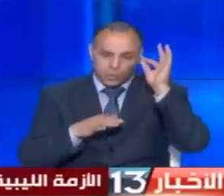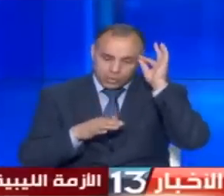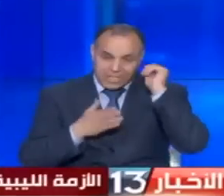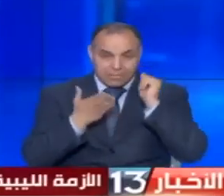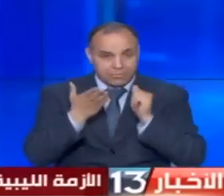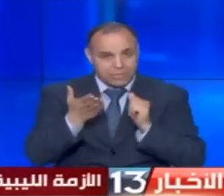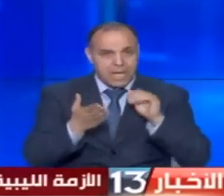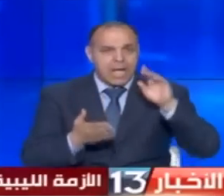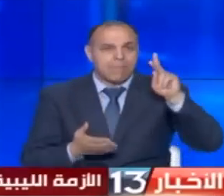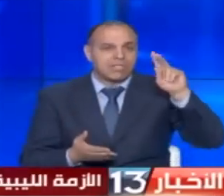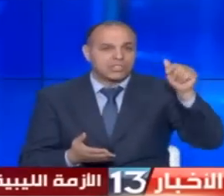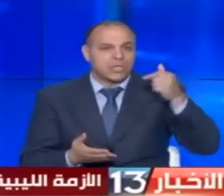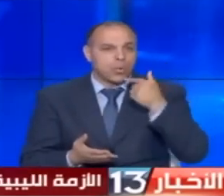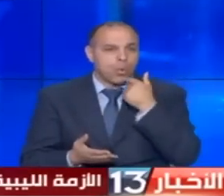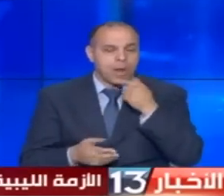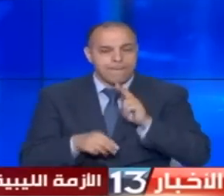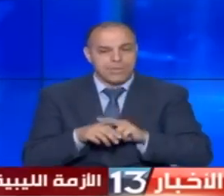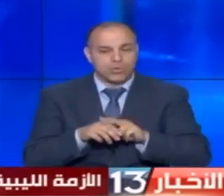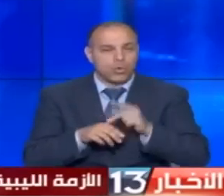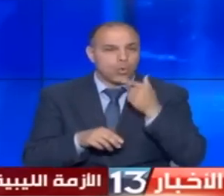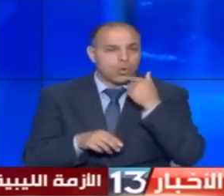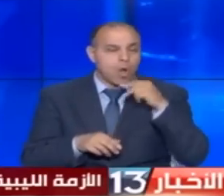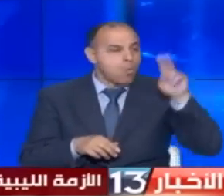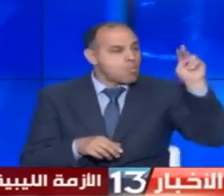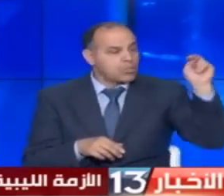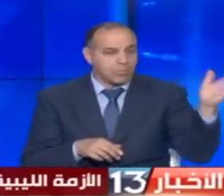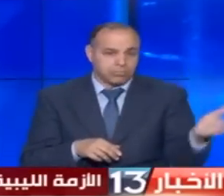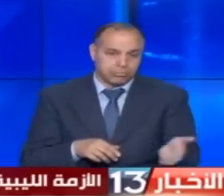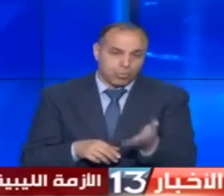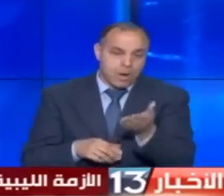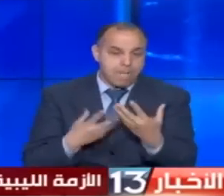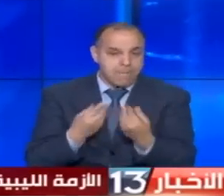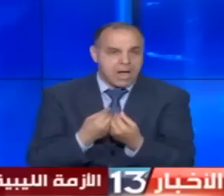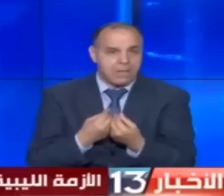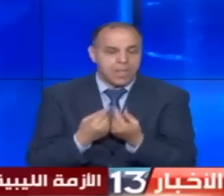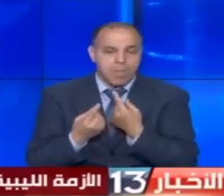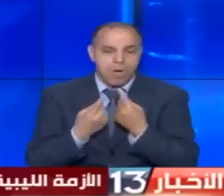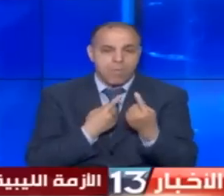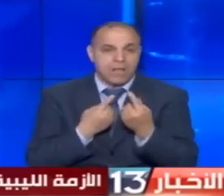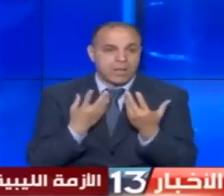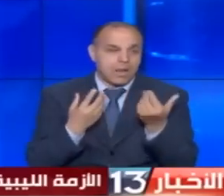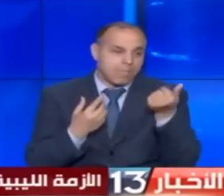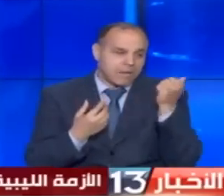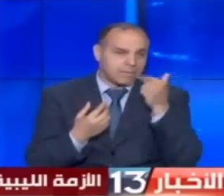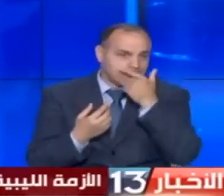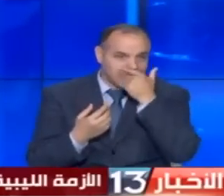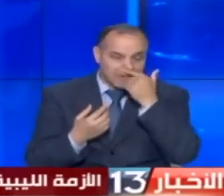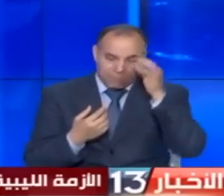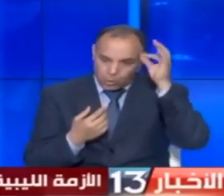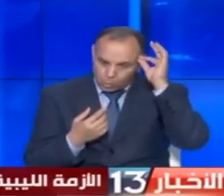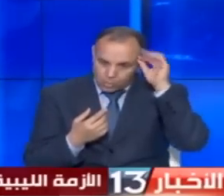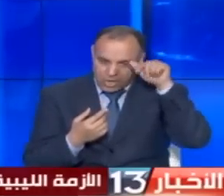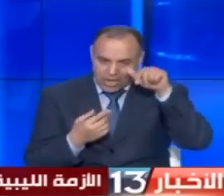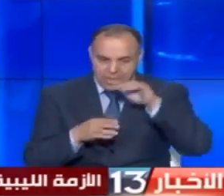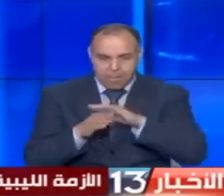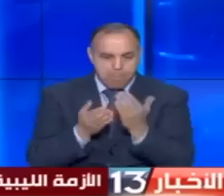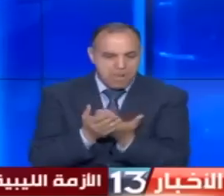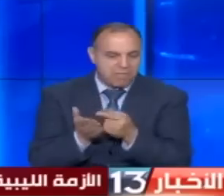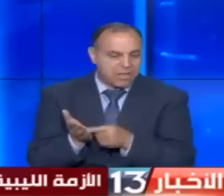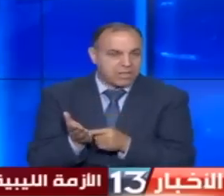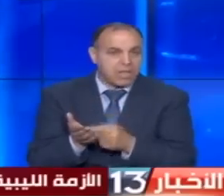يساوي والمبعوث الخاص للامم المتحده سلامه في مباحثاتهما امس في تونس في هذا الملف